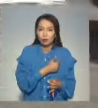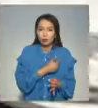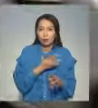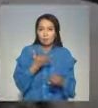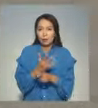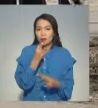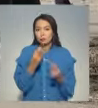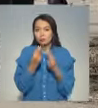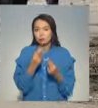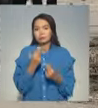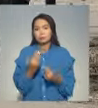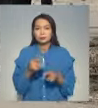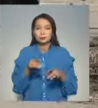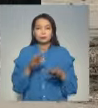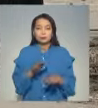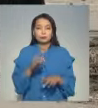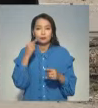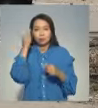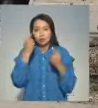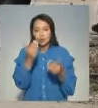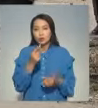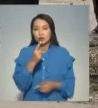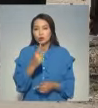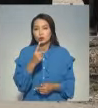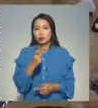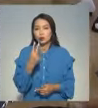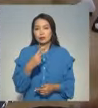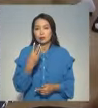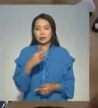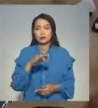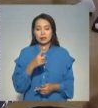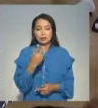пациента в рехабе обходится бюджету в 1123 тенге в день.